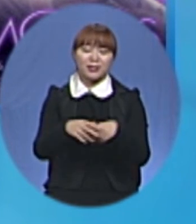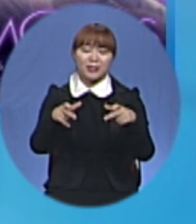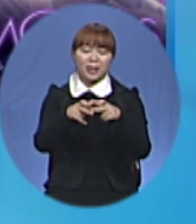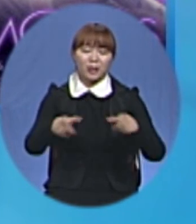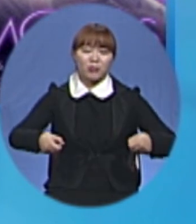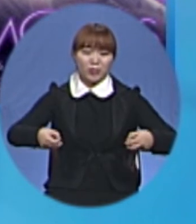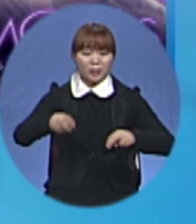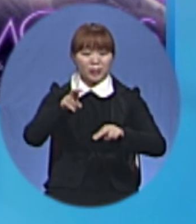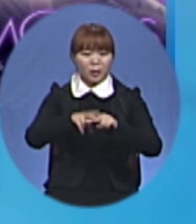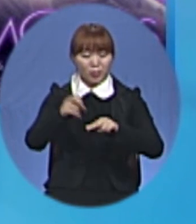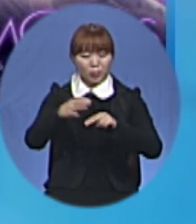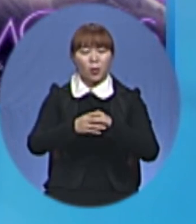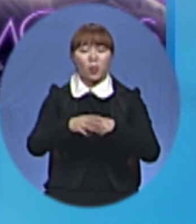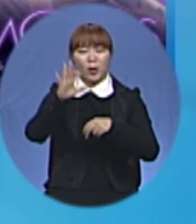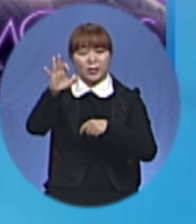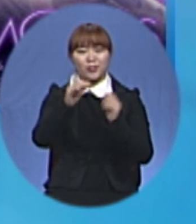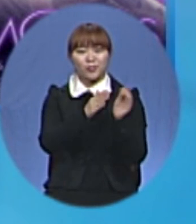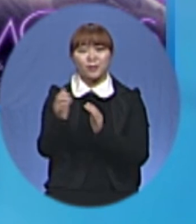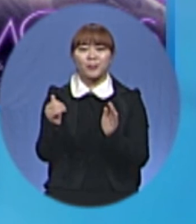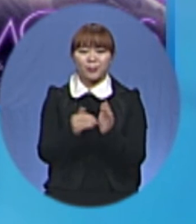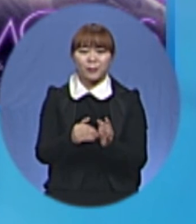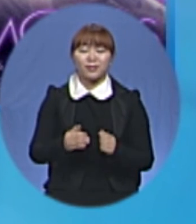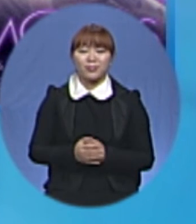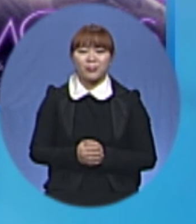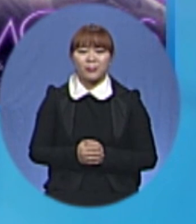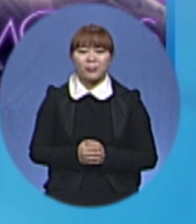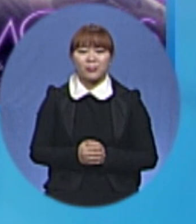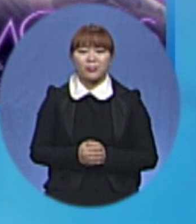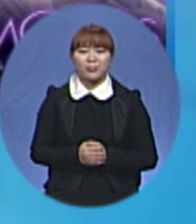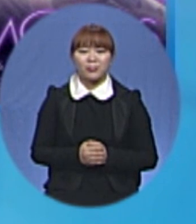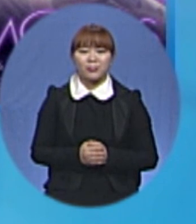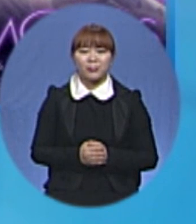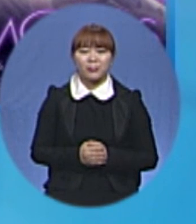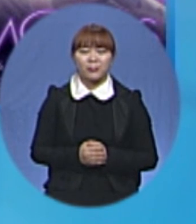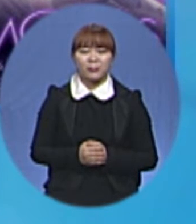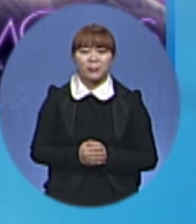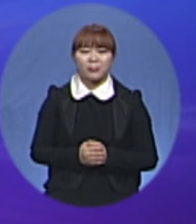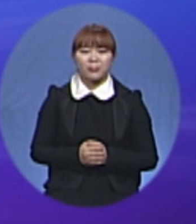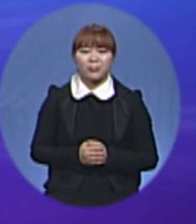장애인 휠체어석과 장애인 화장실이 마련되어 있습니다.